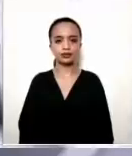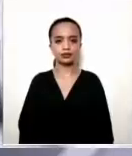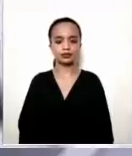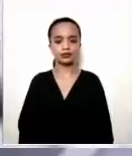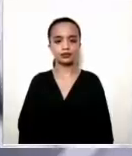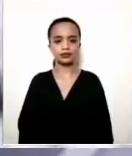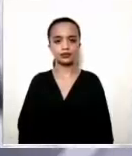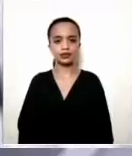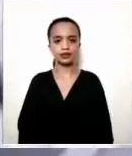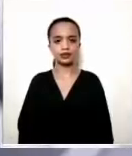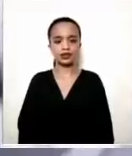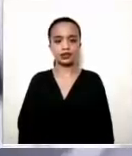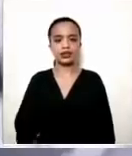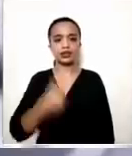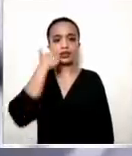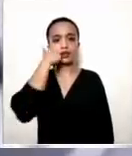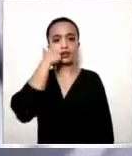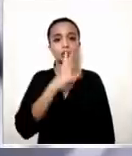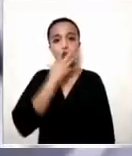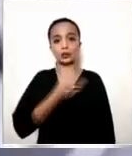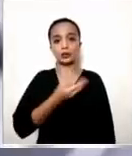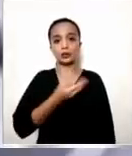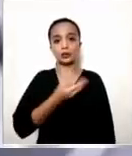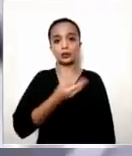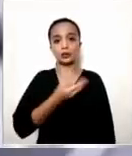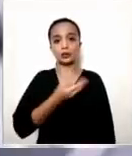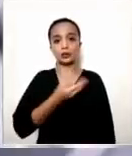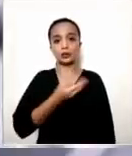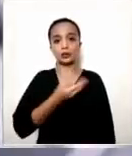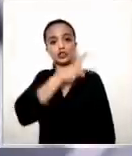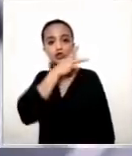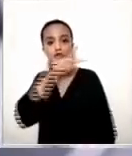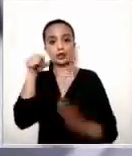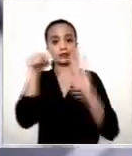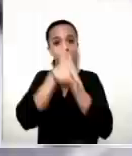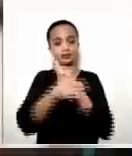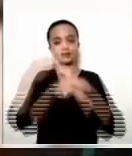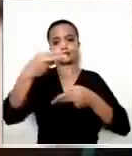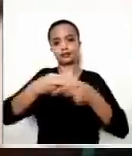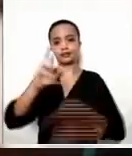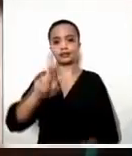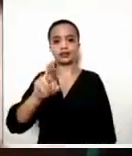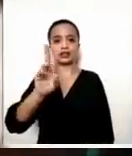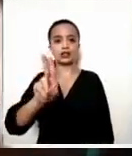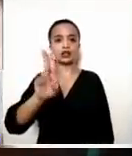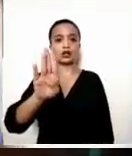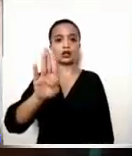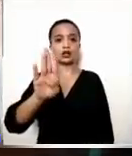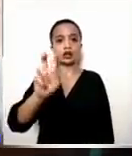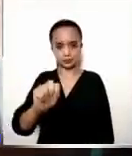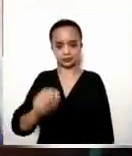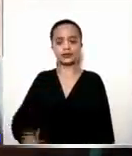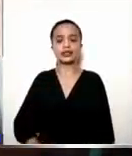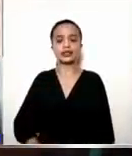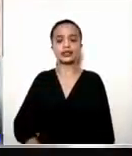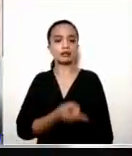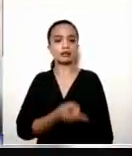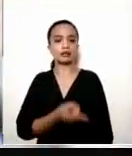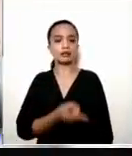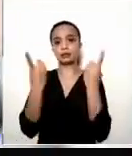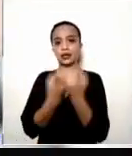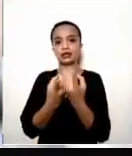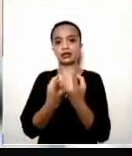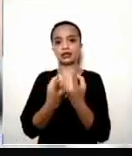Pumanaw na po ang dating kongresista at murder convict na si Ruben Ecleo Jr. Ayon sa Bureau of Corrections, pasado alas 12 ng